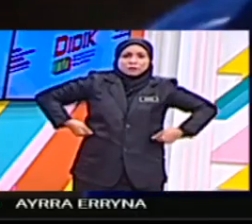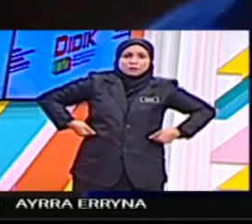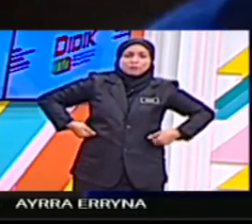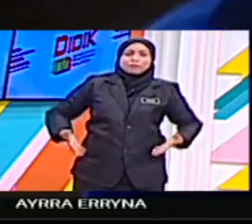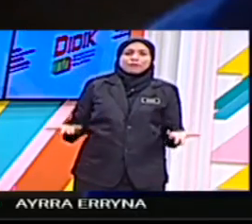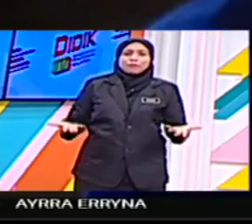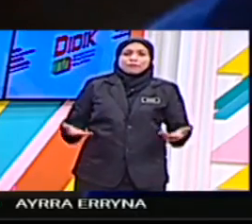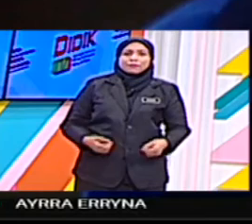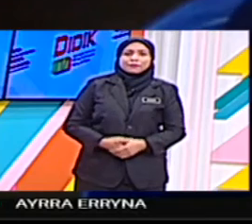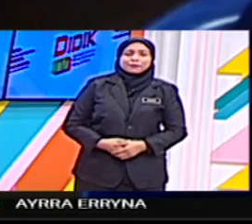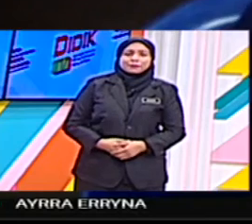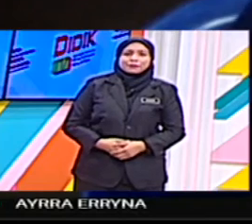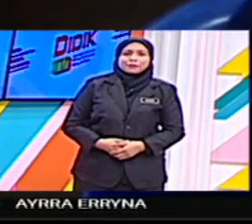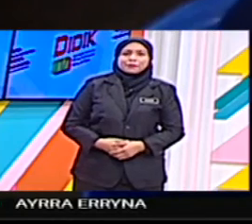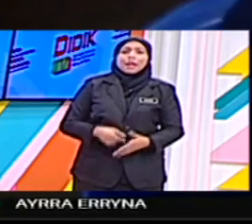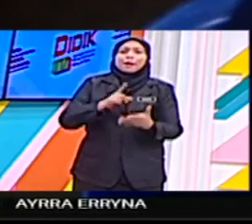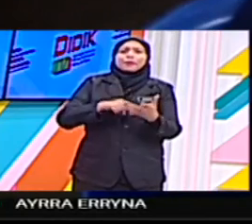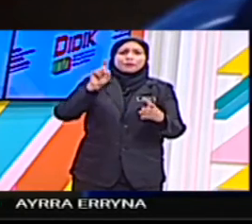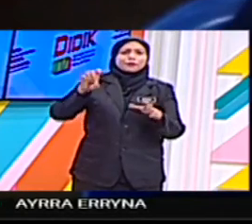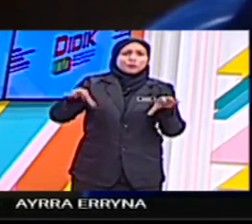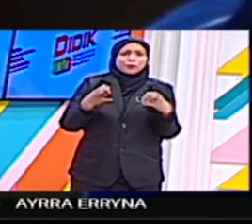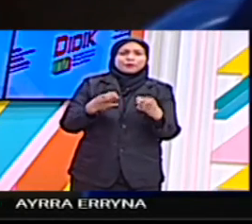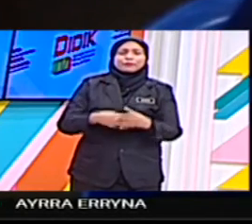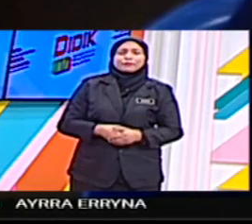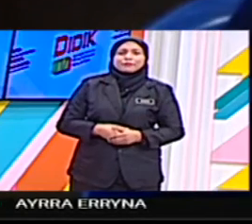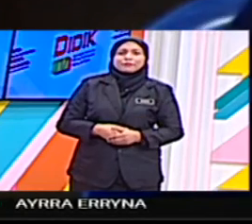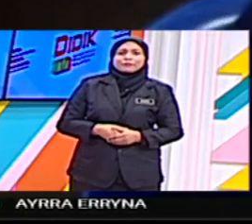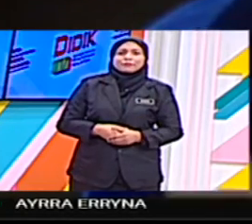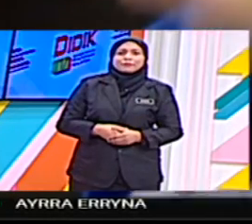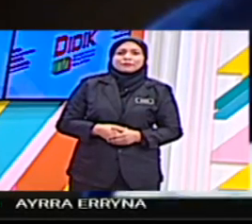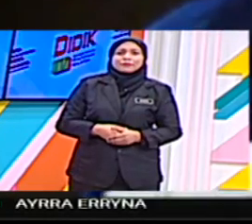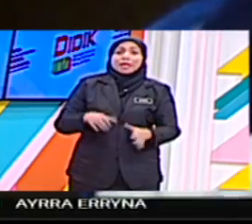dalam seluar. Kan? Apa Aira kena cakap ni?